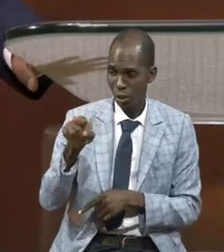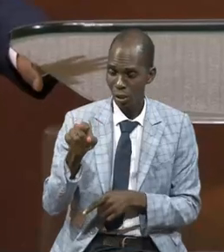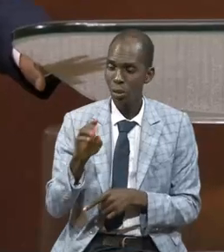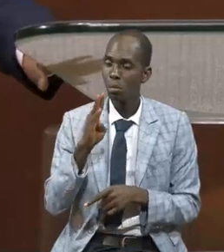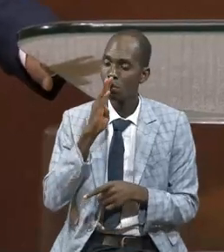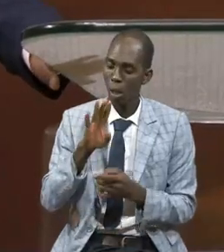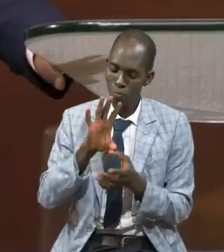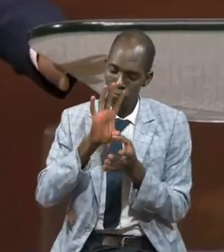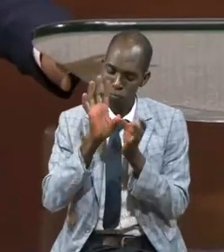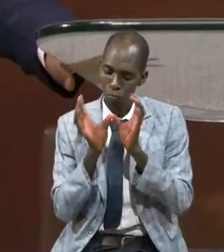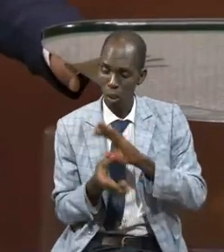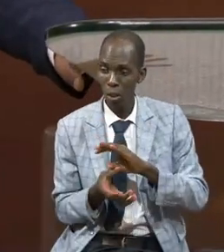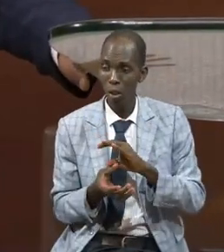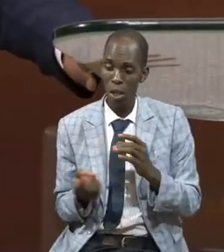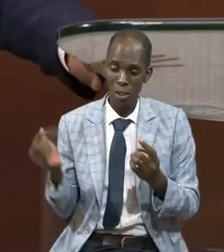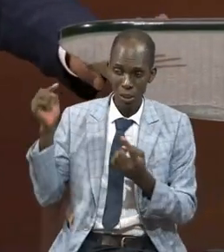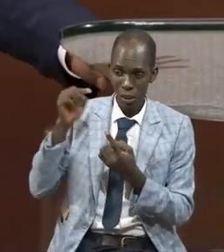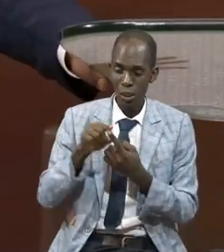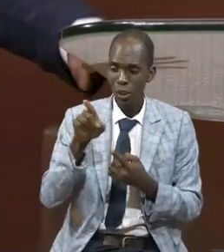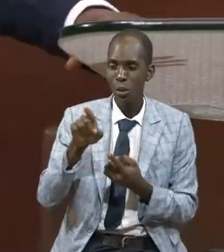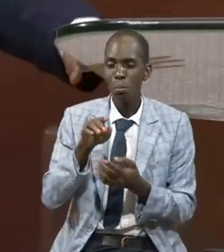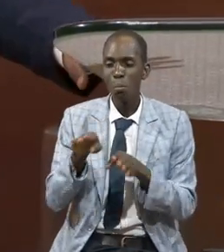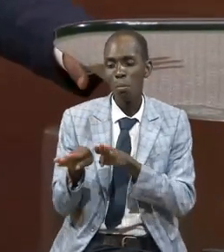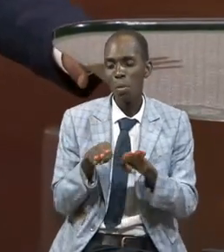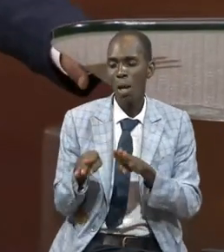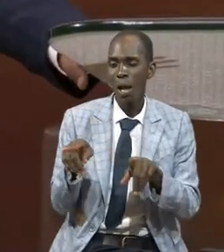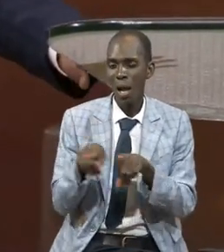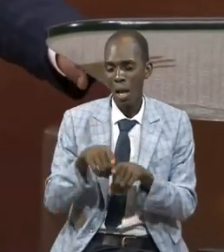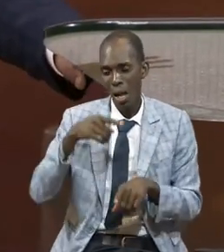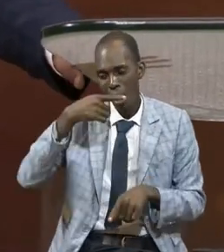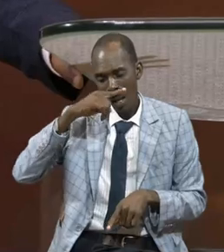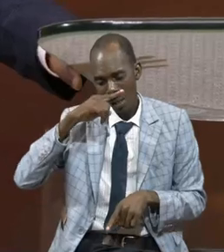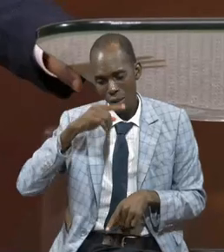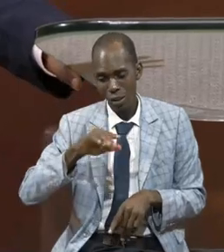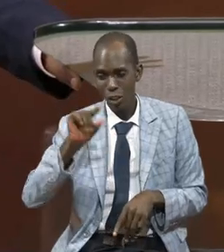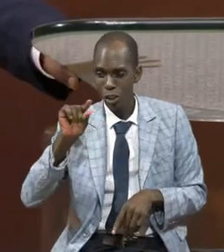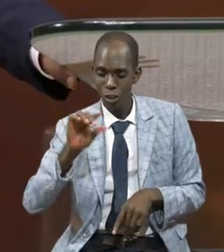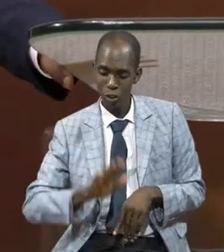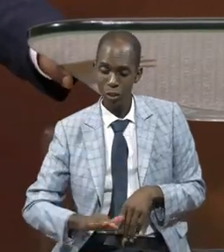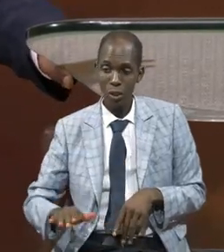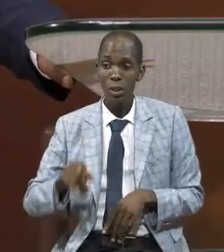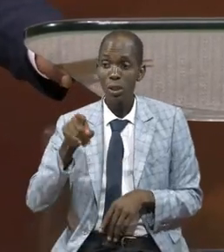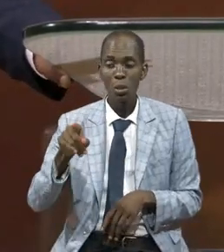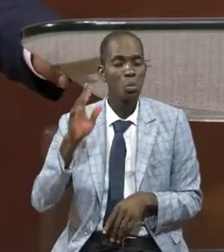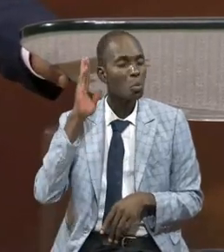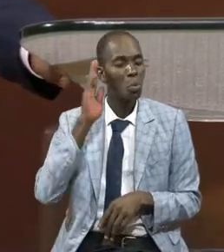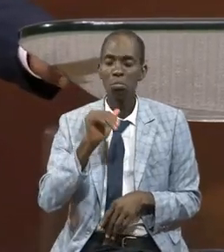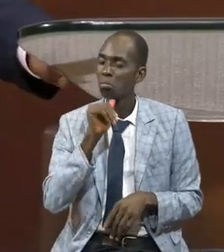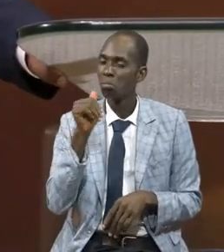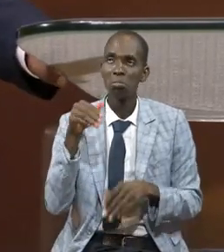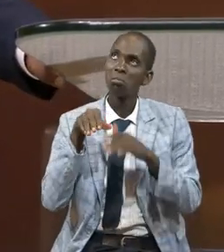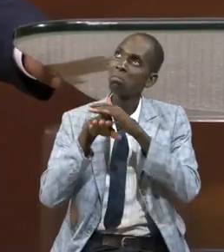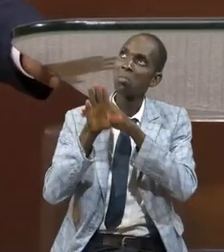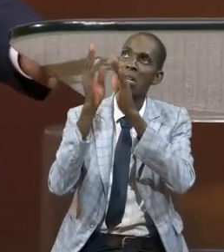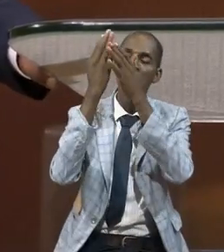vous convertissez et si vous ne devenez comme les petits-enfants, vous n'entrerez